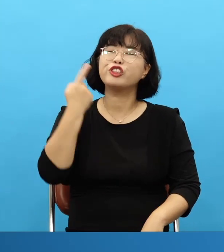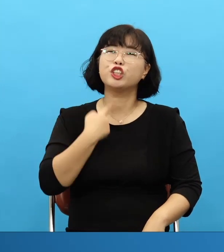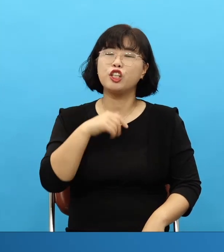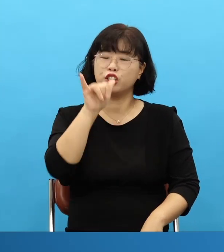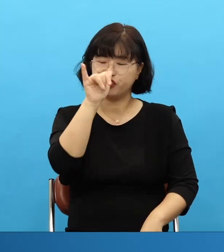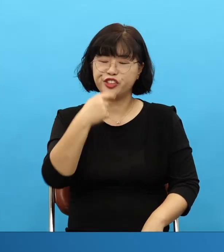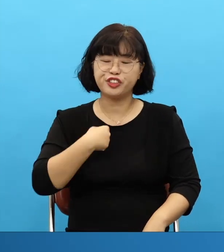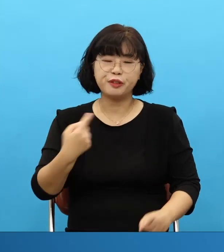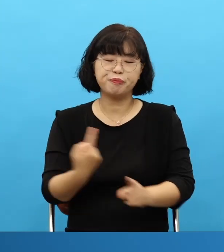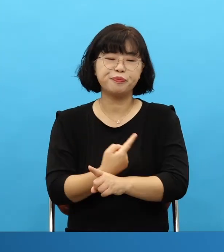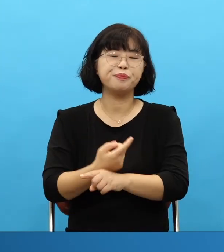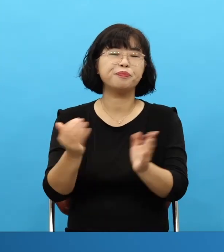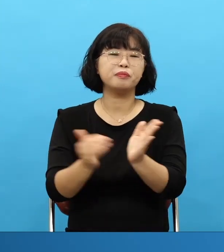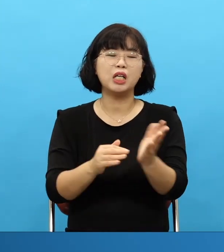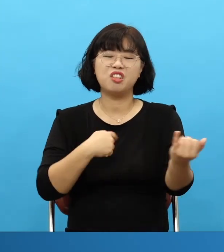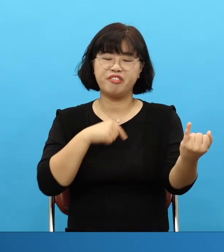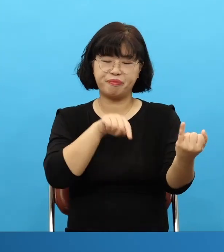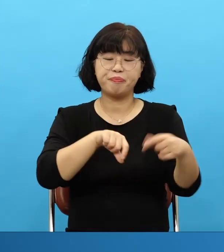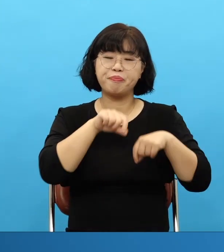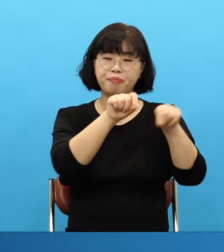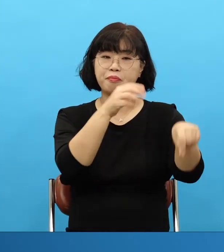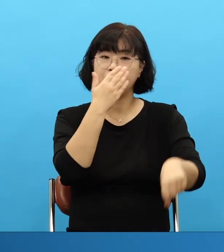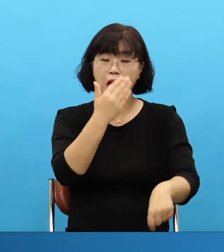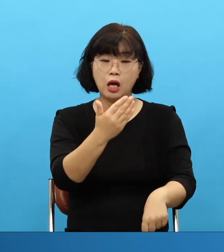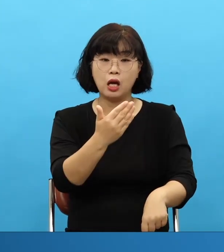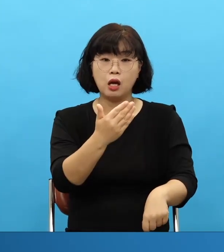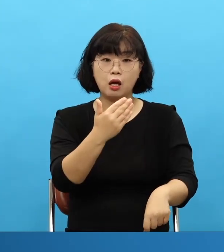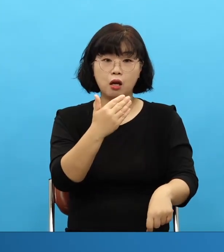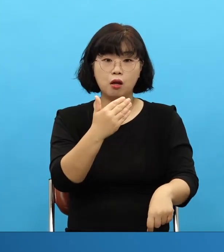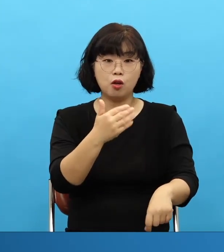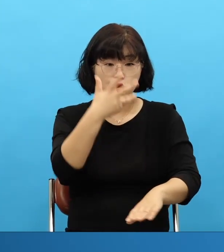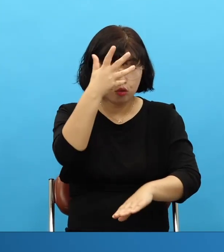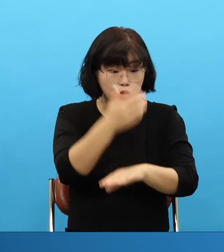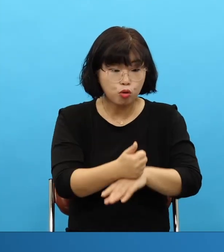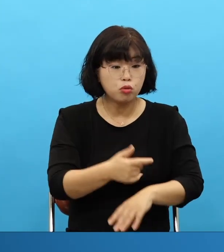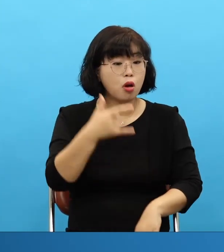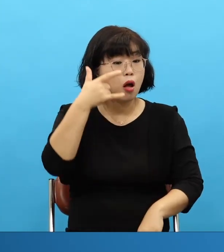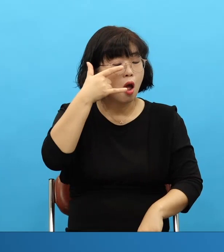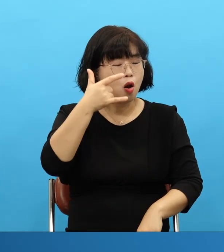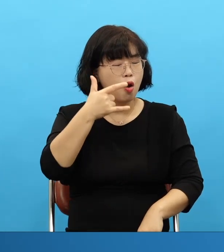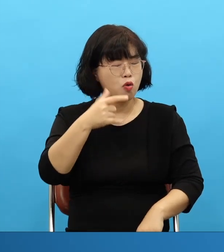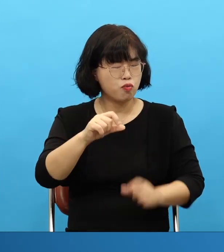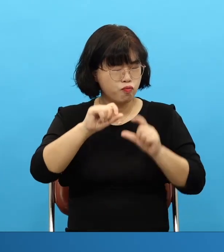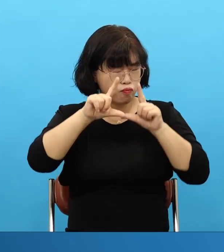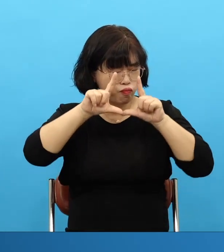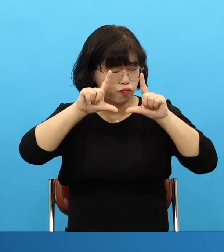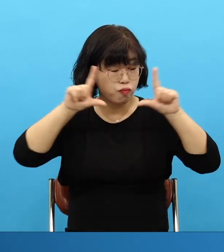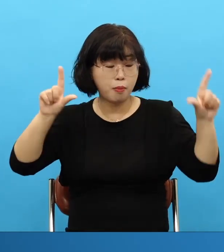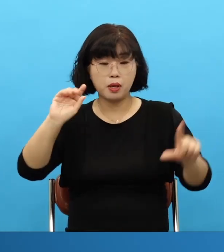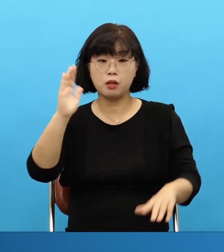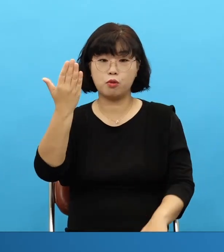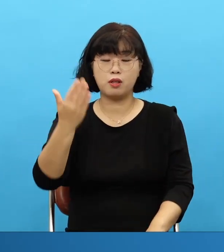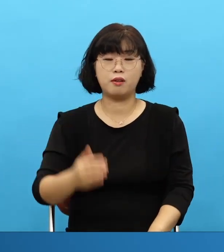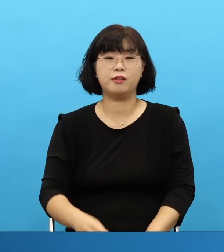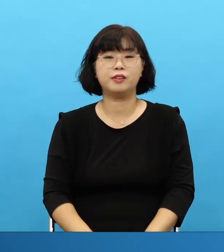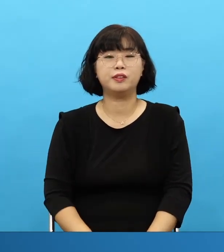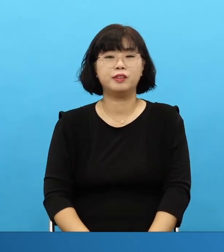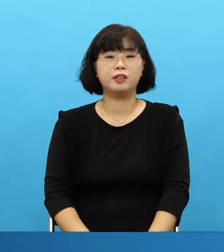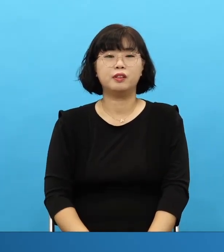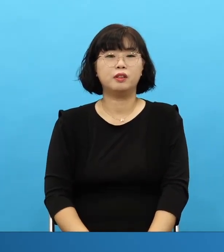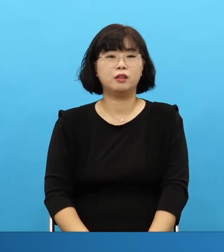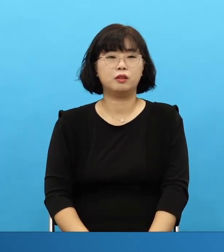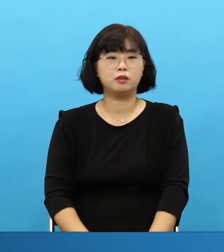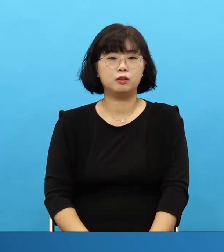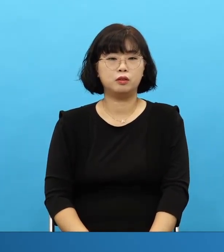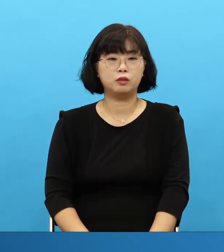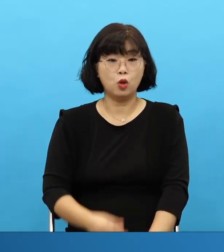this preconceived notion, depending on what direction it goes in, it brings about a tremendous result. 얼마나 우리 미래가 불안합니까? So how